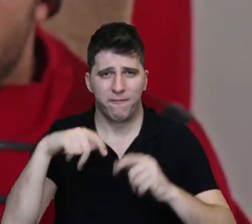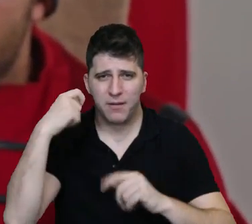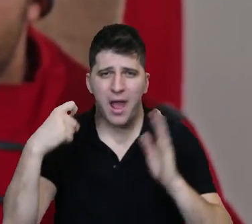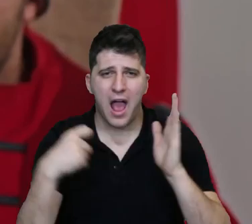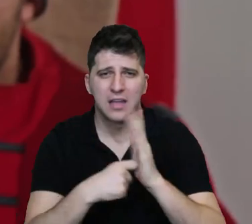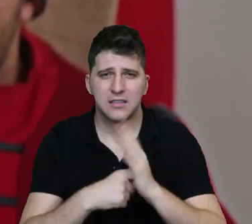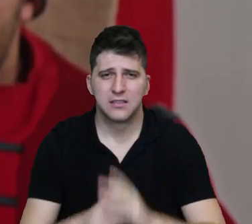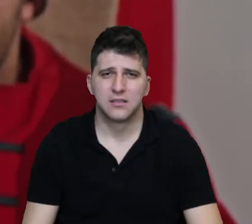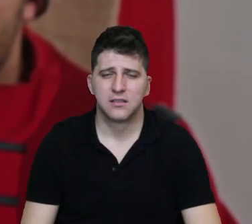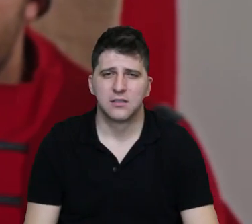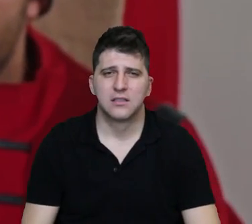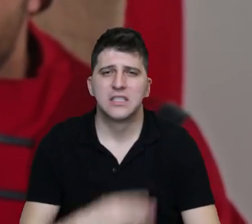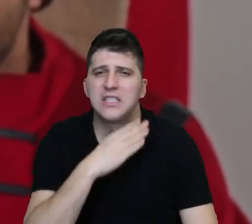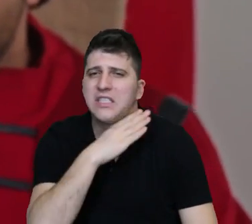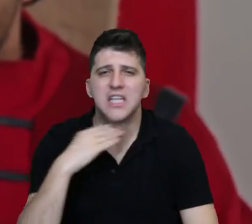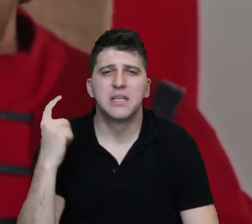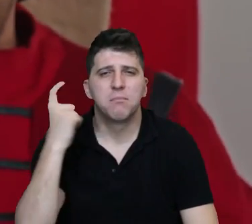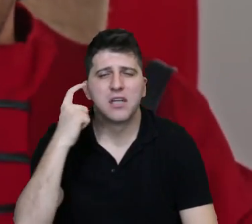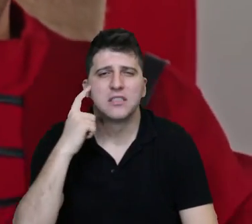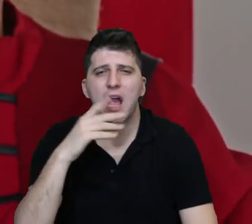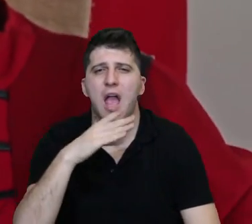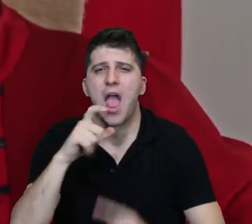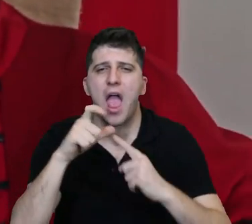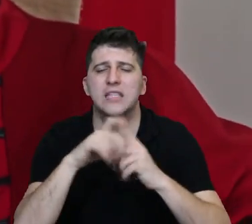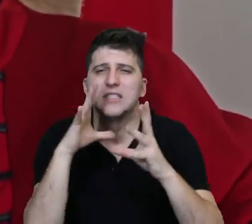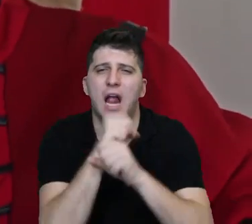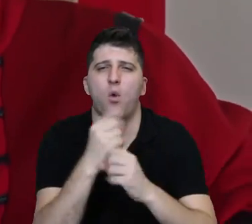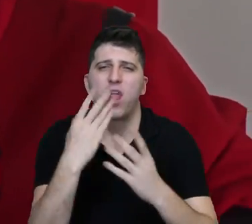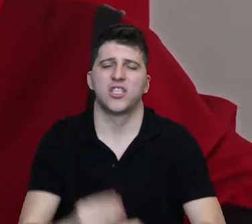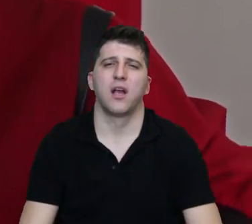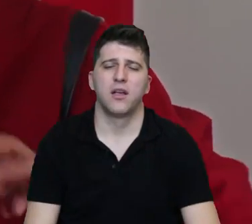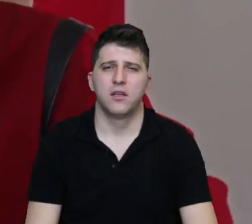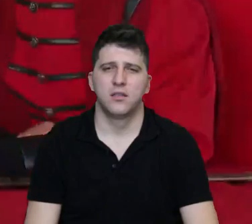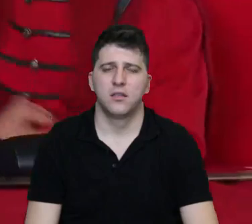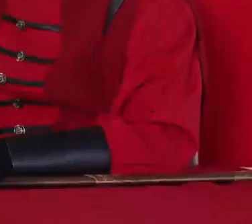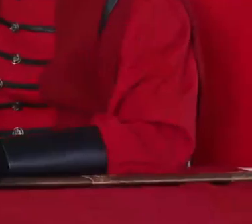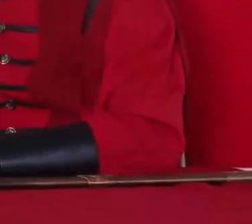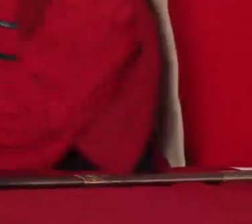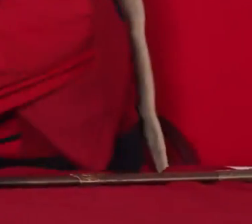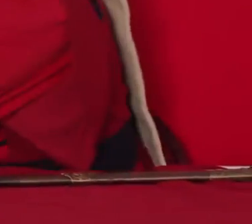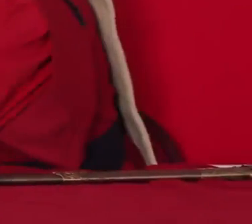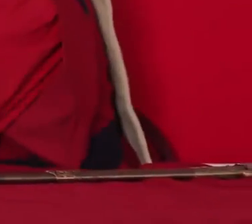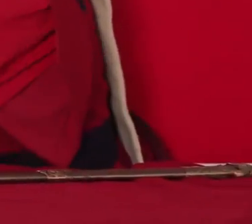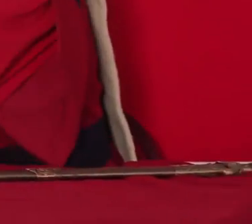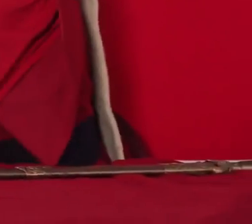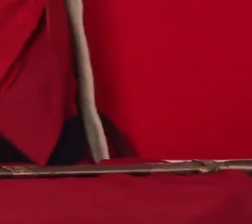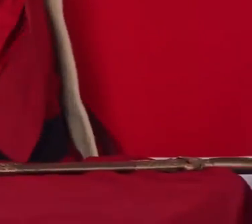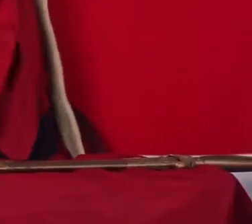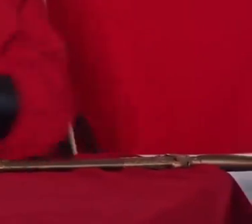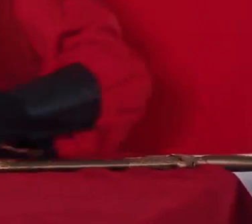adı Kesik Başın Esrarı olacak. Masaya vuran Fatih'in telefonunu aldı. Fatih de onun tesbihini aldı.